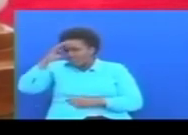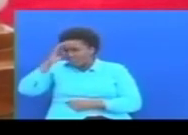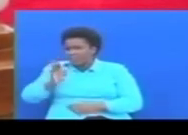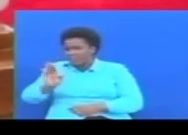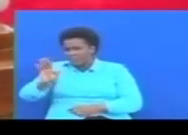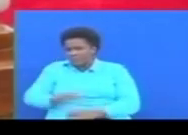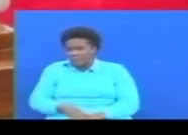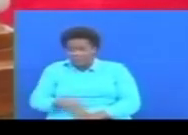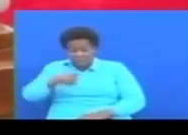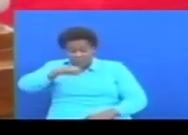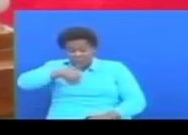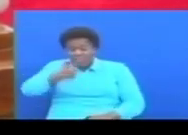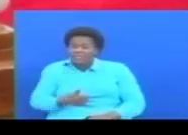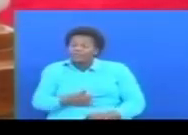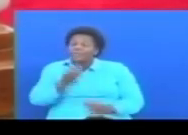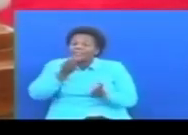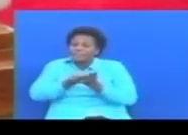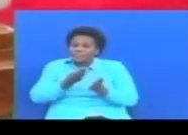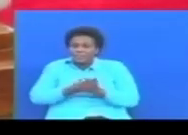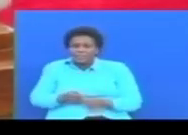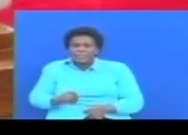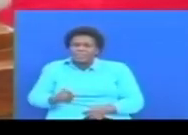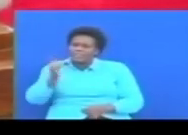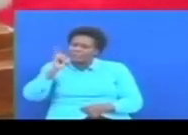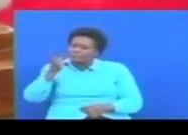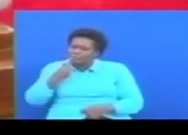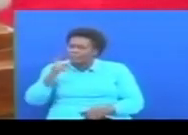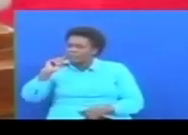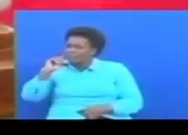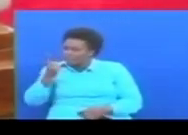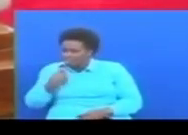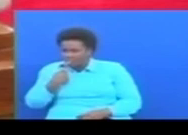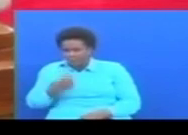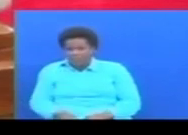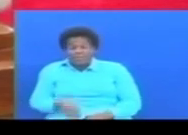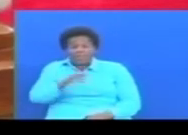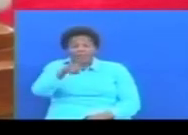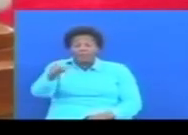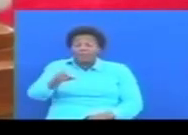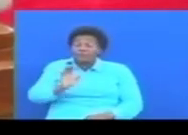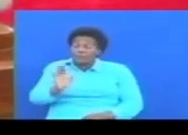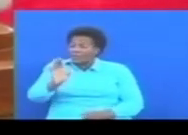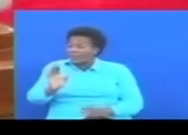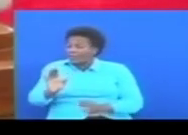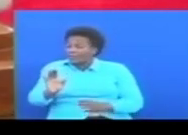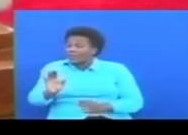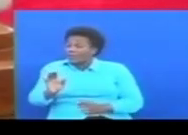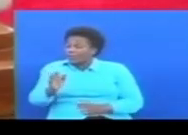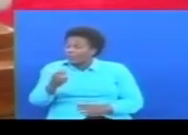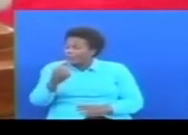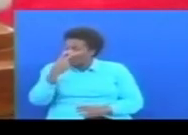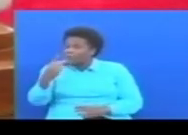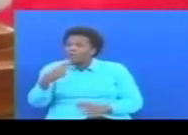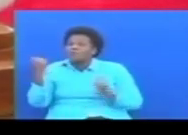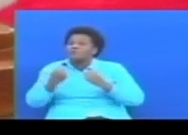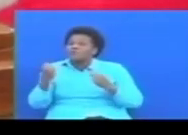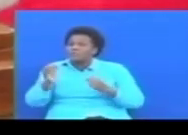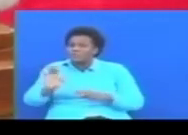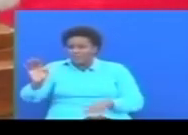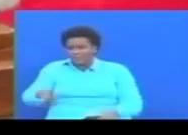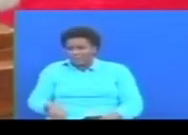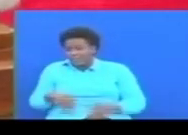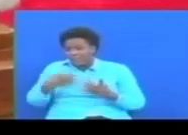mara kadhaa hapa nimekuwa nikijibu maswali yake na nikiona jitihada zake, na hata wananchi wake na hakika wanaona jitihada hizo. Na kwa hiyo kwa jitihada